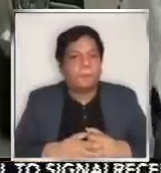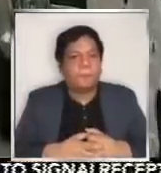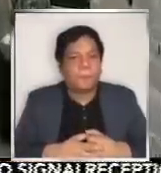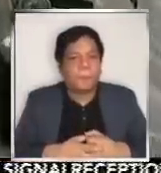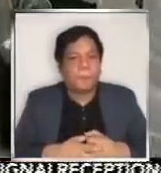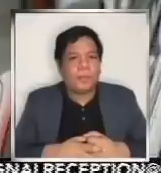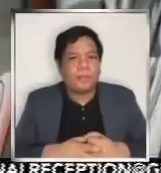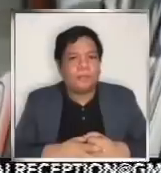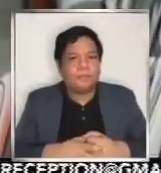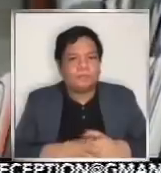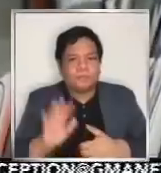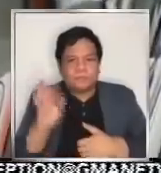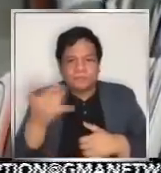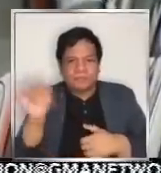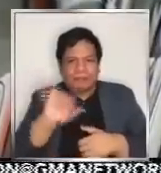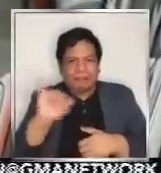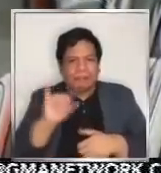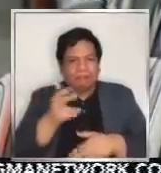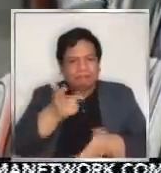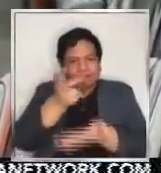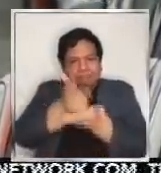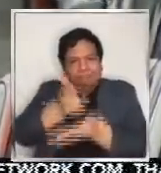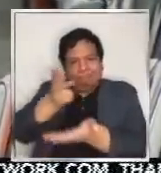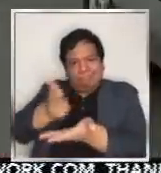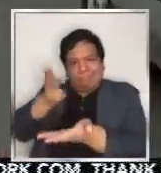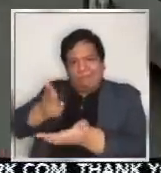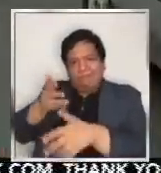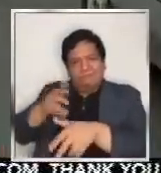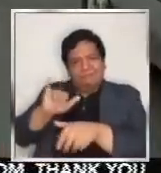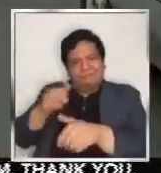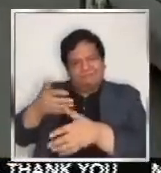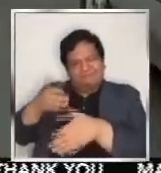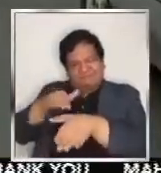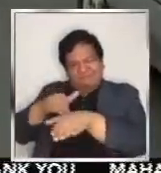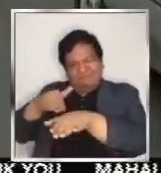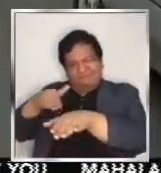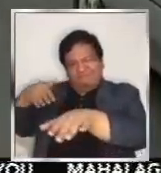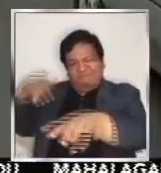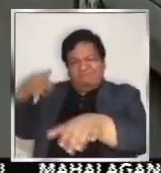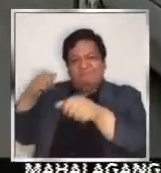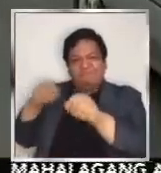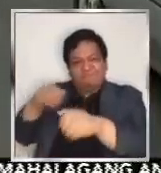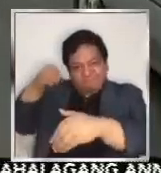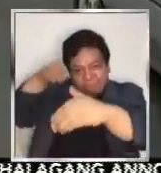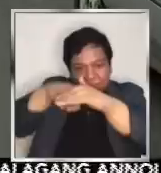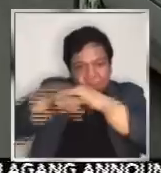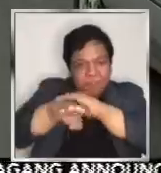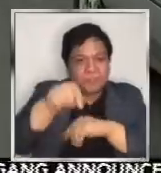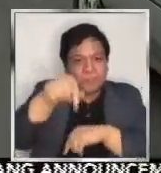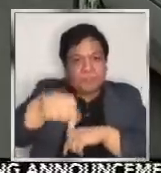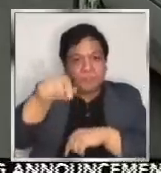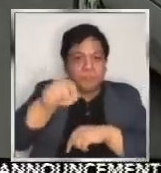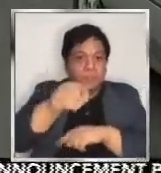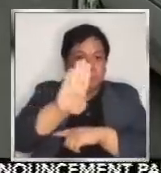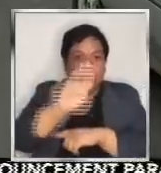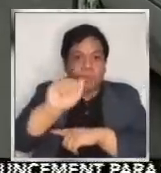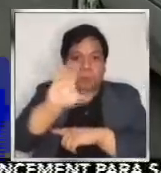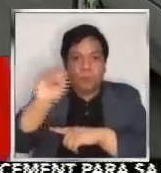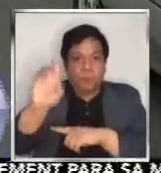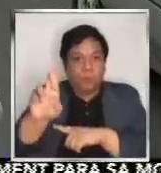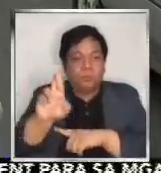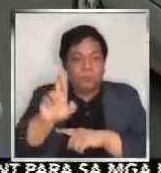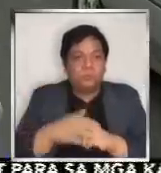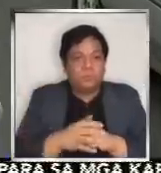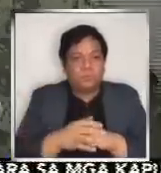Nagmistulang parking lot sa haba ng mga sasakyang nakapila ang daang ito papasok ng Aguinaldo Highway dito sa Bacoor, Cavite. Medyo bumigat